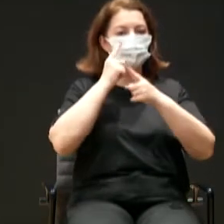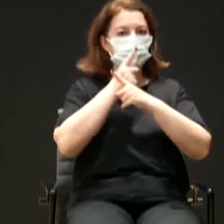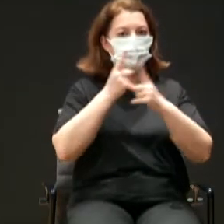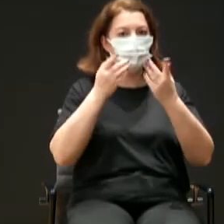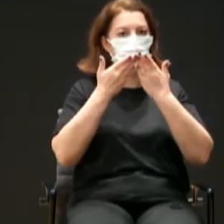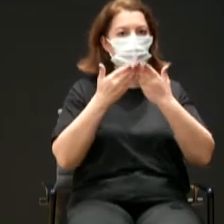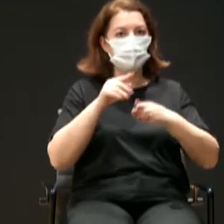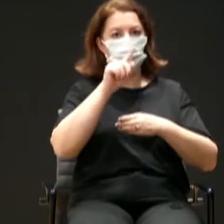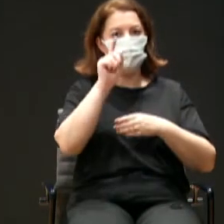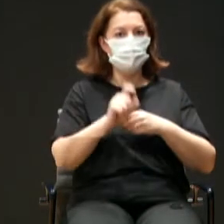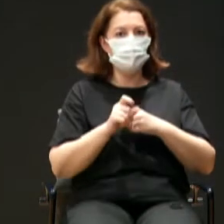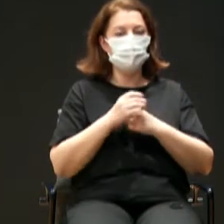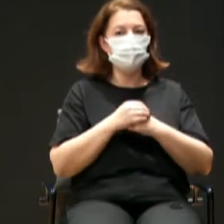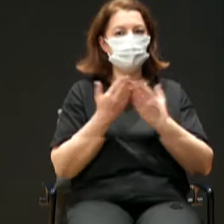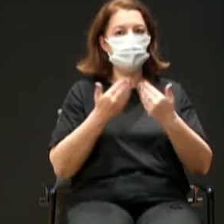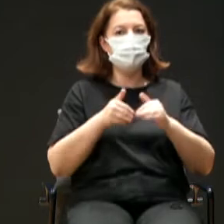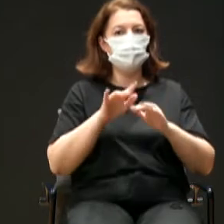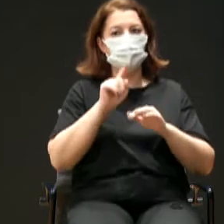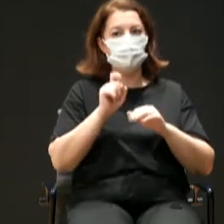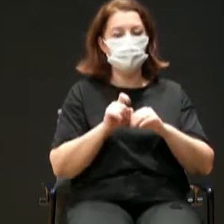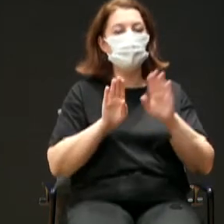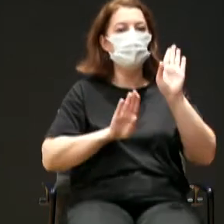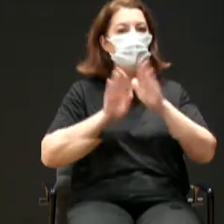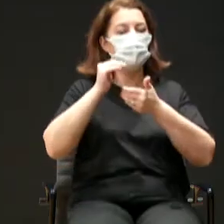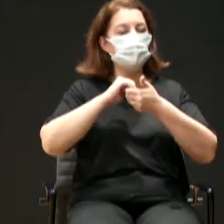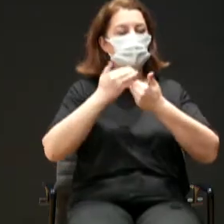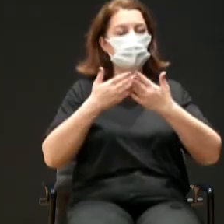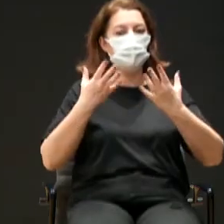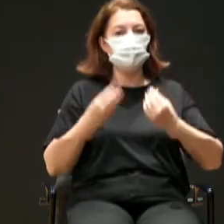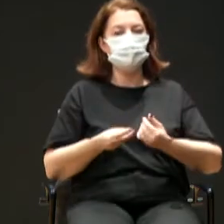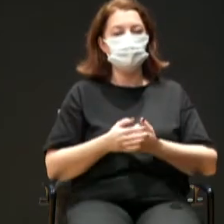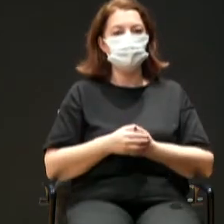edenler, etmeyen oy birliğiyle kabul edilmiştir.